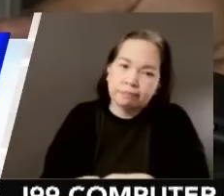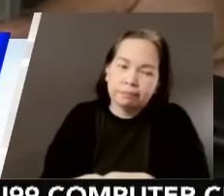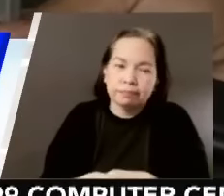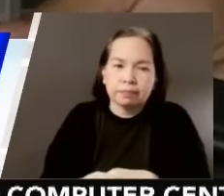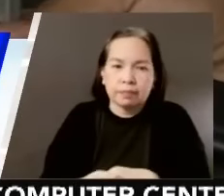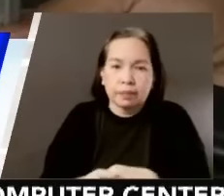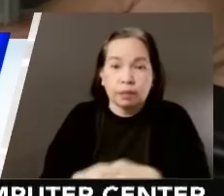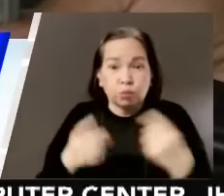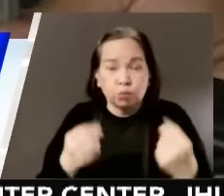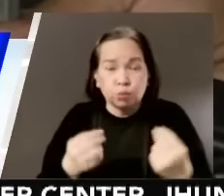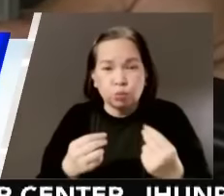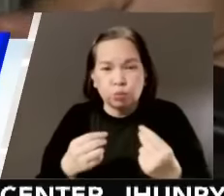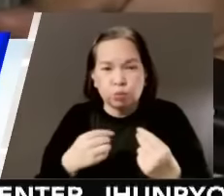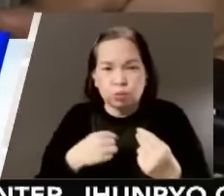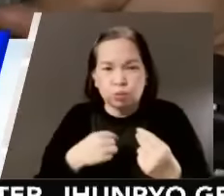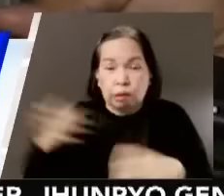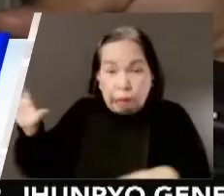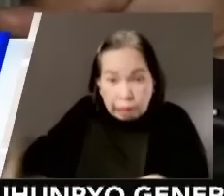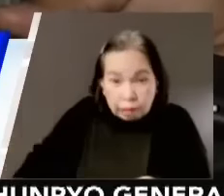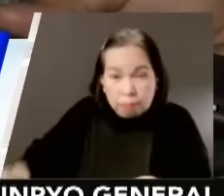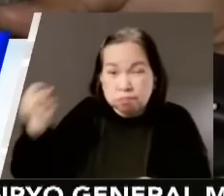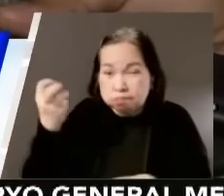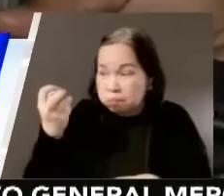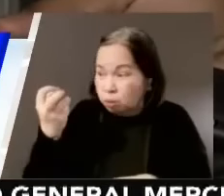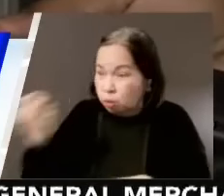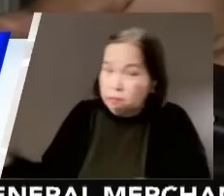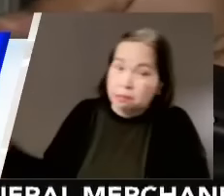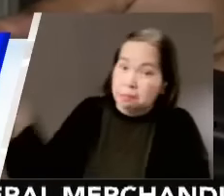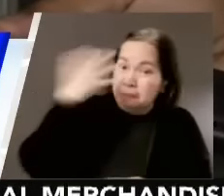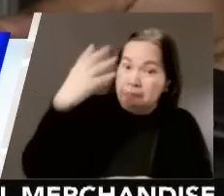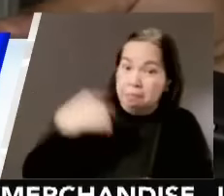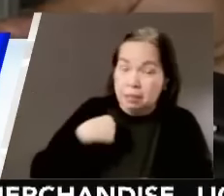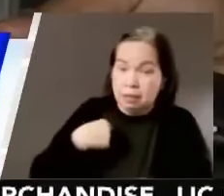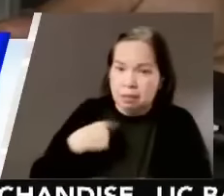Nagdakma ng bato, na babatuin ako ang laki ng bato.